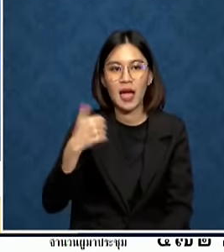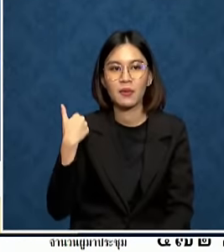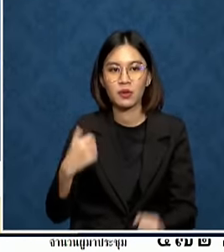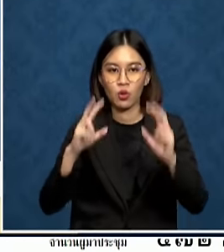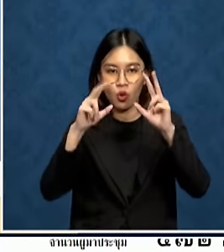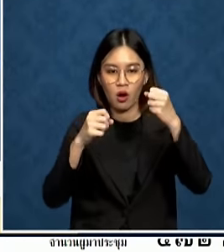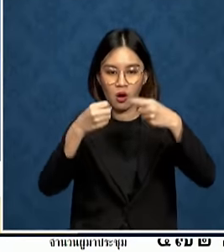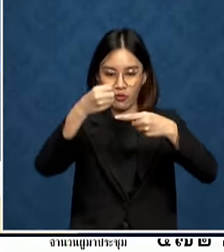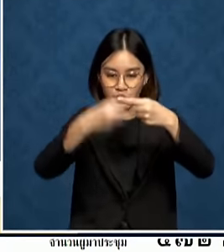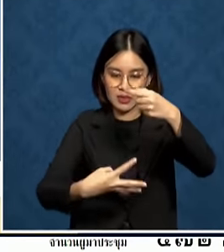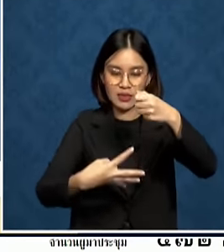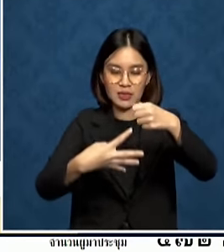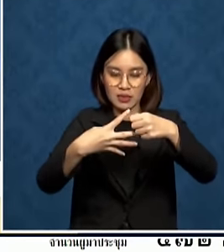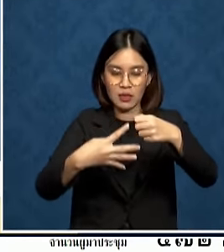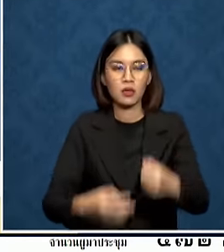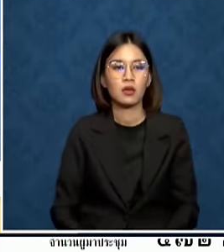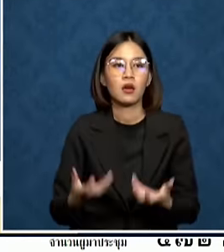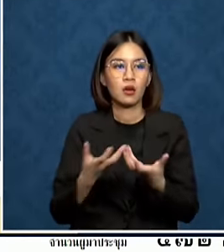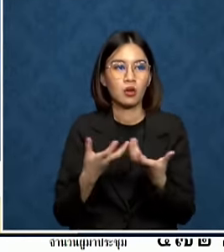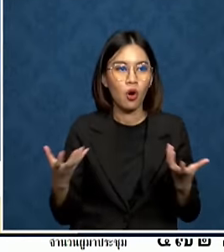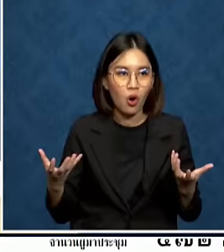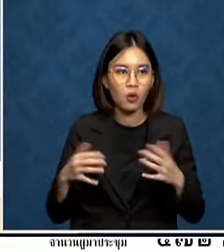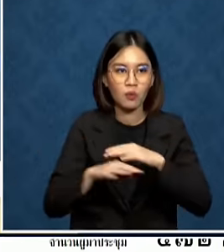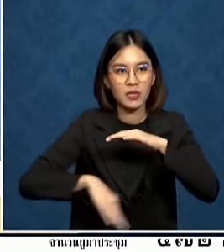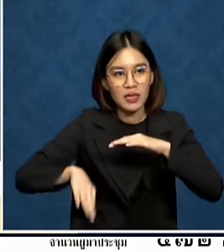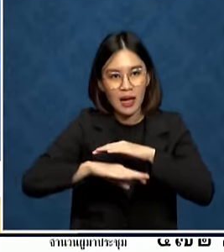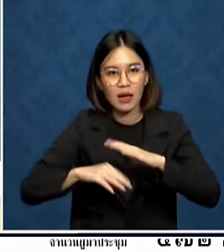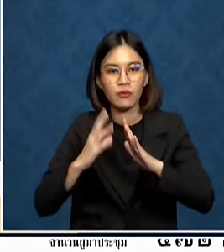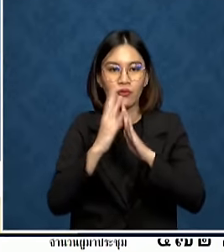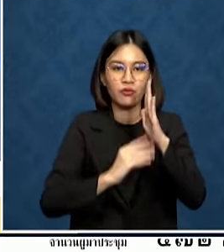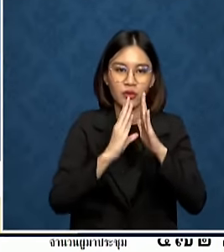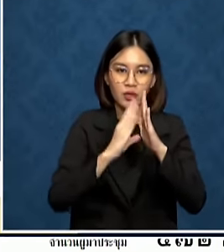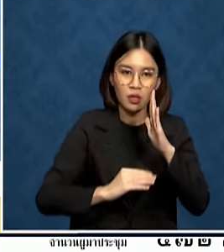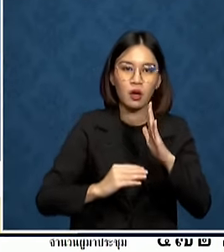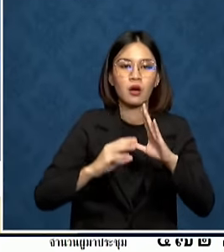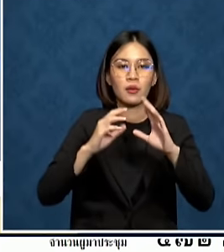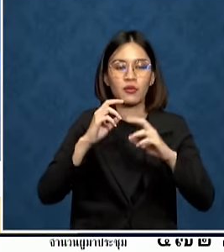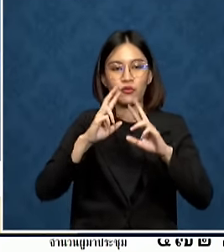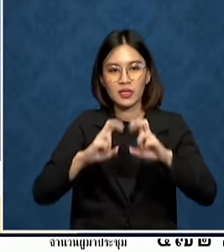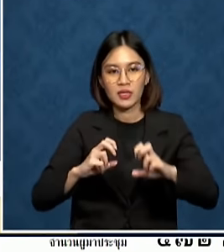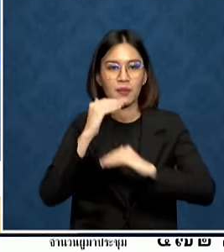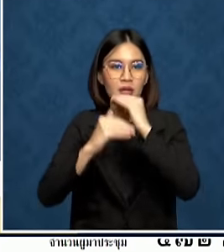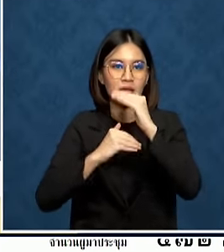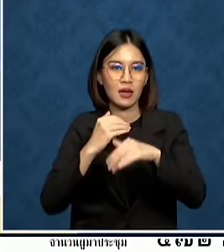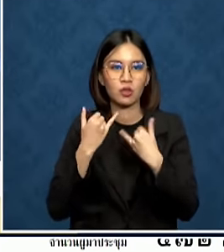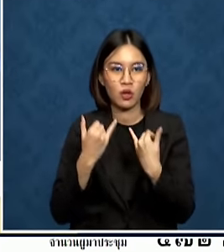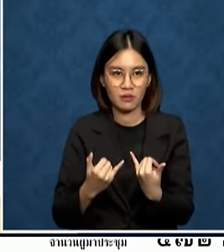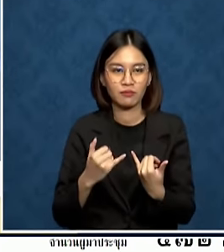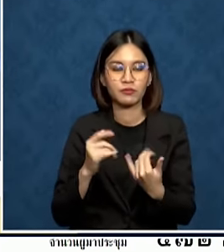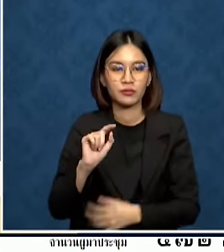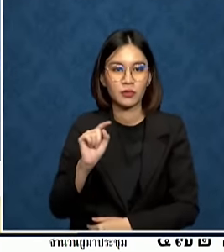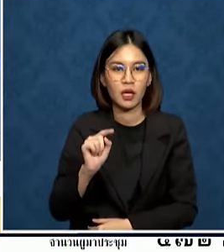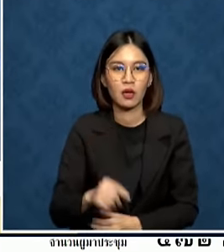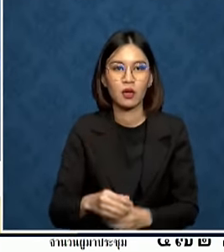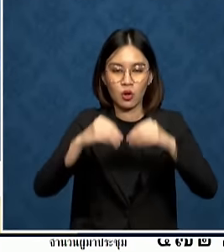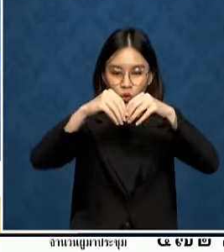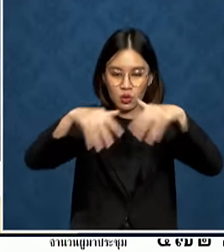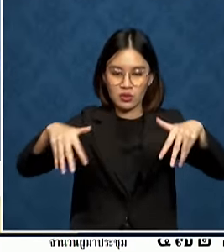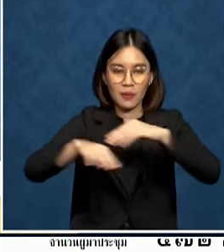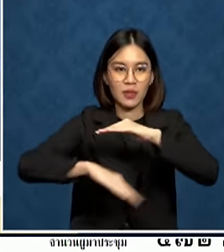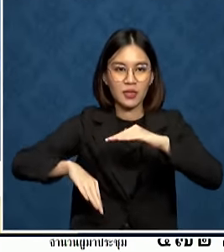คือโครงสร้างพื้นฐานครุพันธ์ฝึกอบรมวิจัยและพัฒนาปัจจุบันงบ 68กระจายอยู่แบบนี้ครับโครงสร้างพื้น